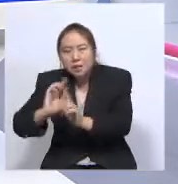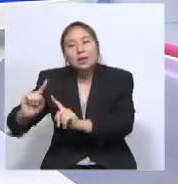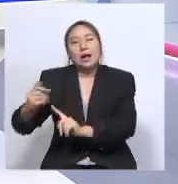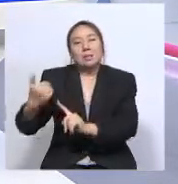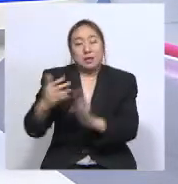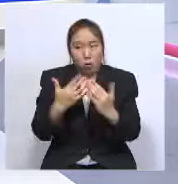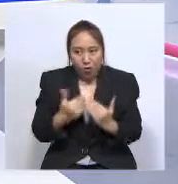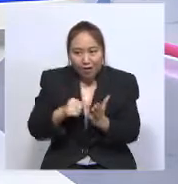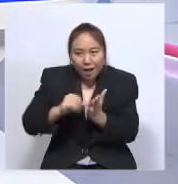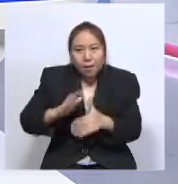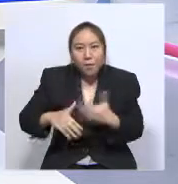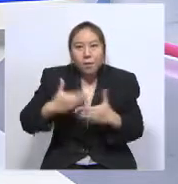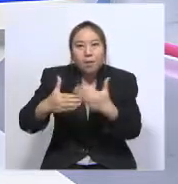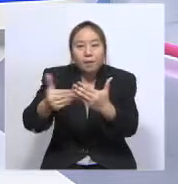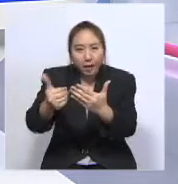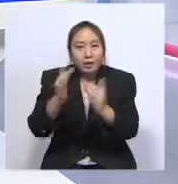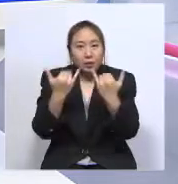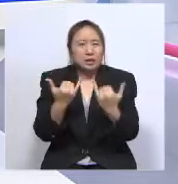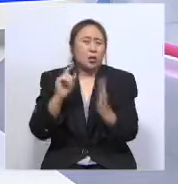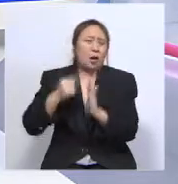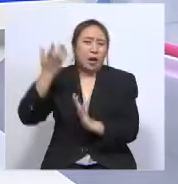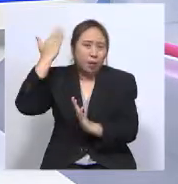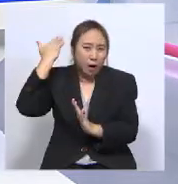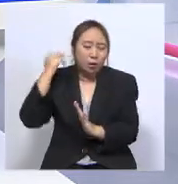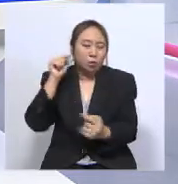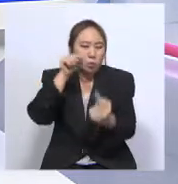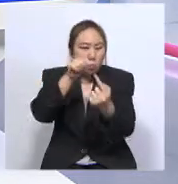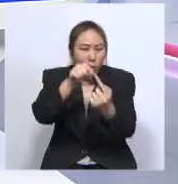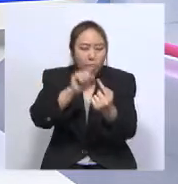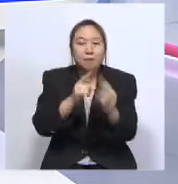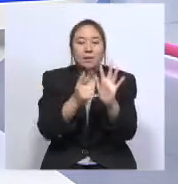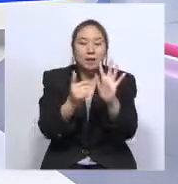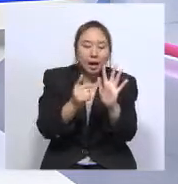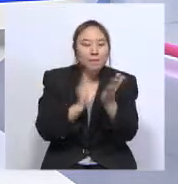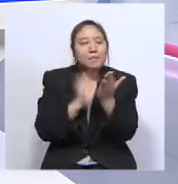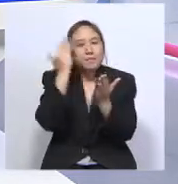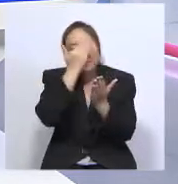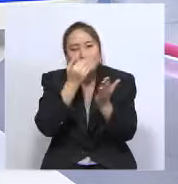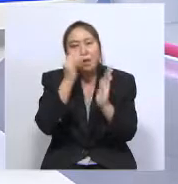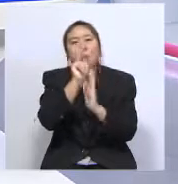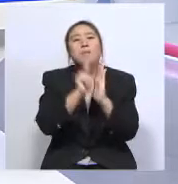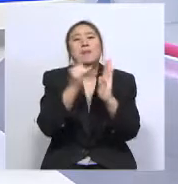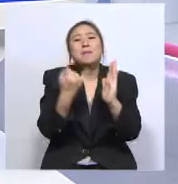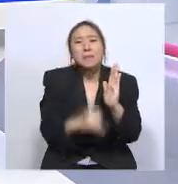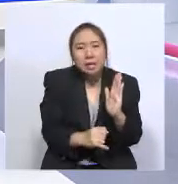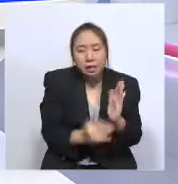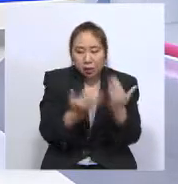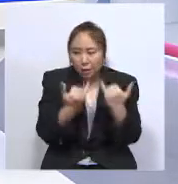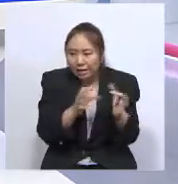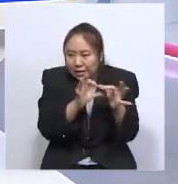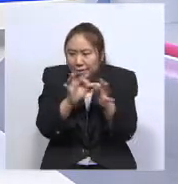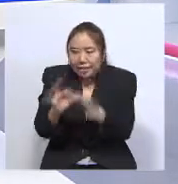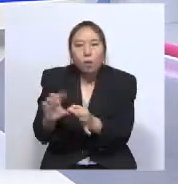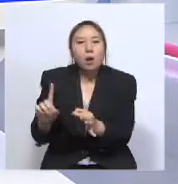ไปในหลายประเด็นทีเดียวตอนแรกเนี่ยเราไปมุ่งกันที่เรื่องของผลิตภัณฑ์ที่ผิดกฎหมายผ ิ ดอย.แต่ตอนนี้มันไปอยู่ที่เรื่อง